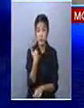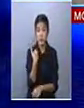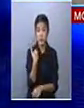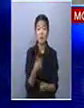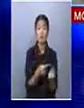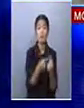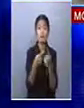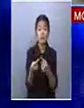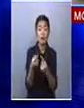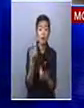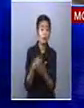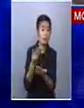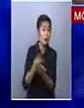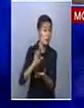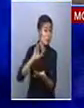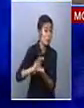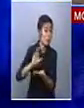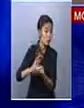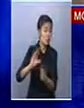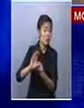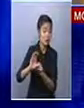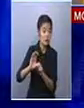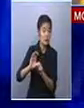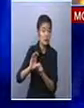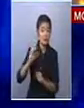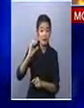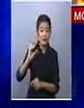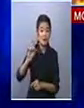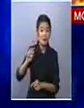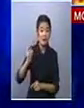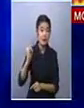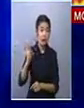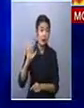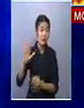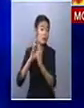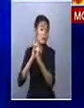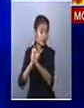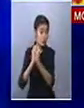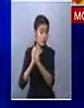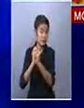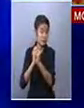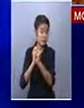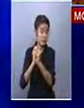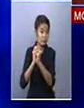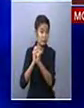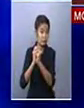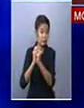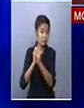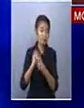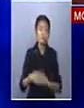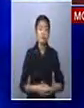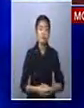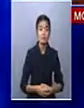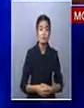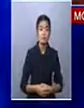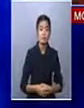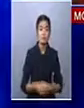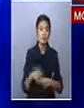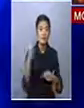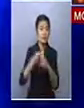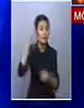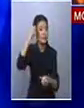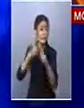งก็คือกองทุน Direction Daily CSI China A Share เป็น Bear ก็คือเป็นการช็อตหุ้นนะครับจำชื่อไม่ได้ไม่เป็นไรเดี๋